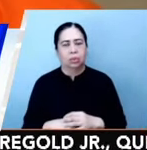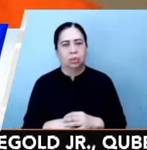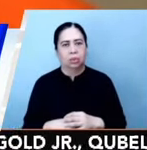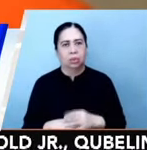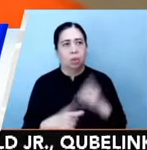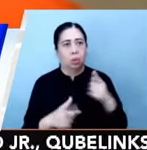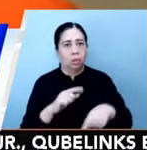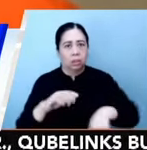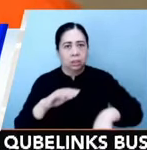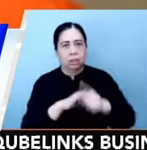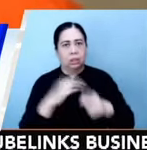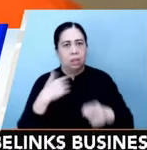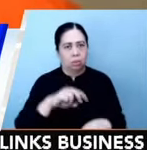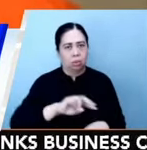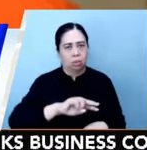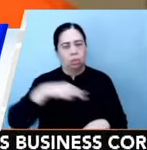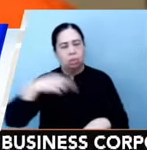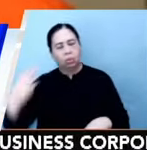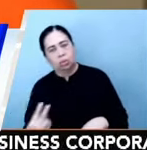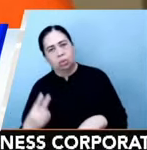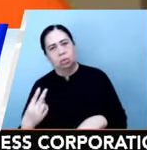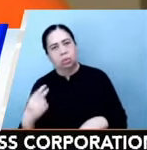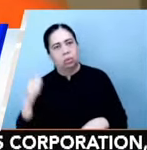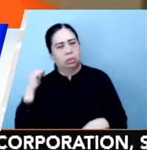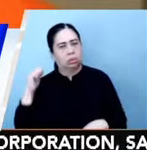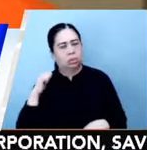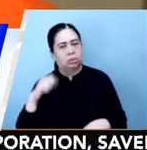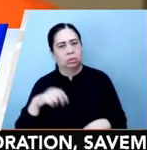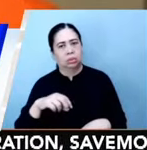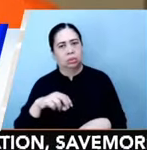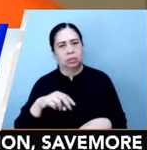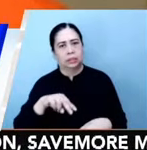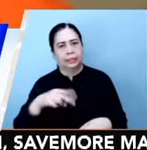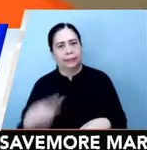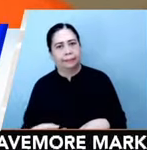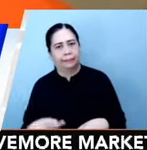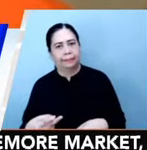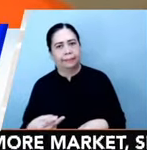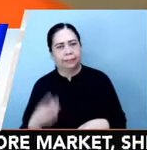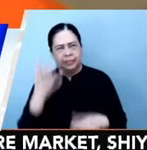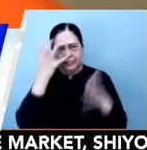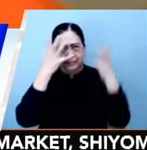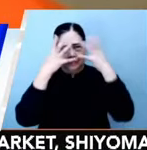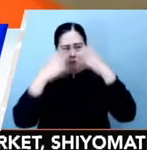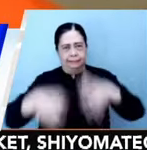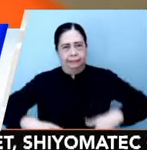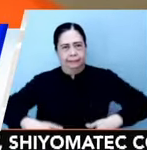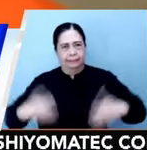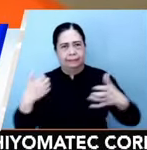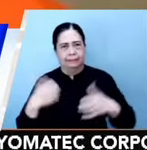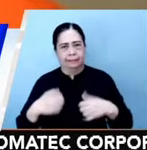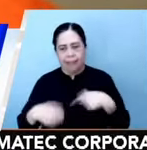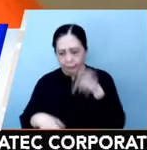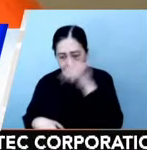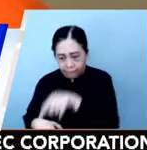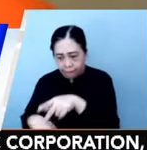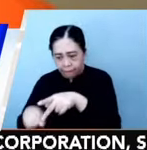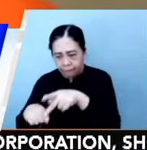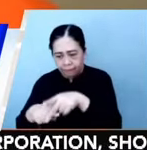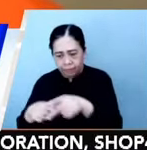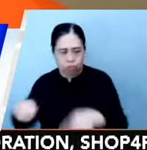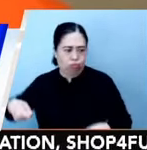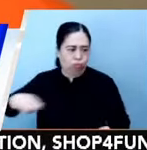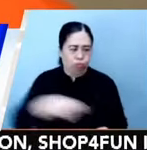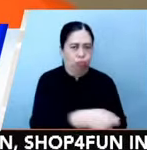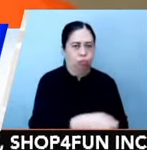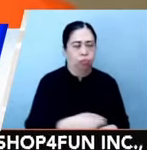ko doon sa may liguan ko. Doon sa baba, milim yung paningin ko, may kutsilyo doon, doon ko sinaksak pagkakaon ko doon sa